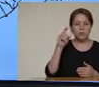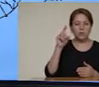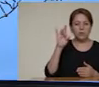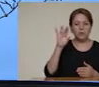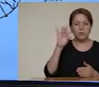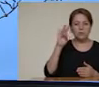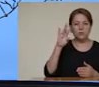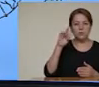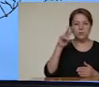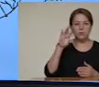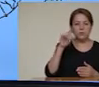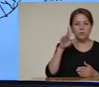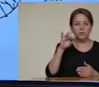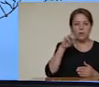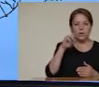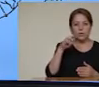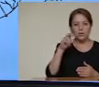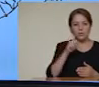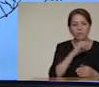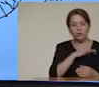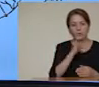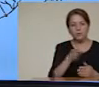va ifodalashda foydalanamiz.